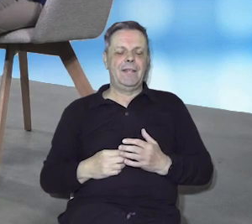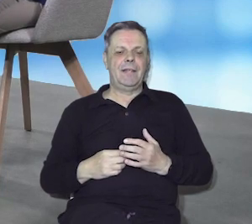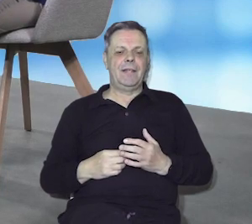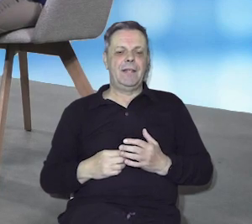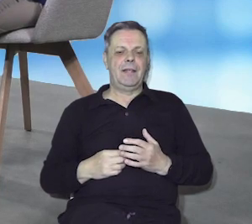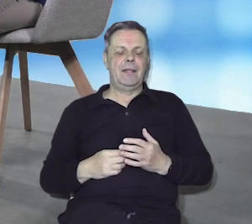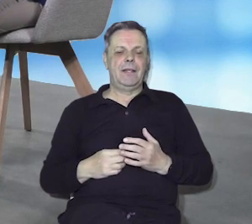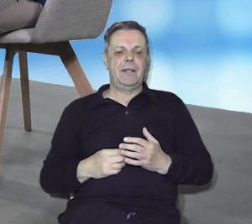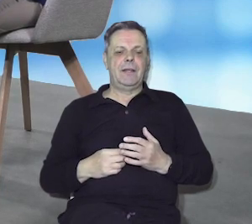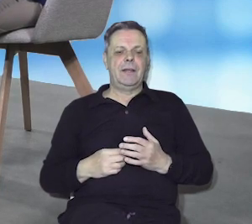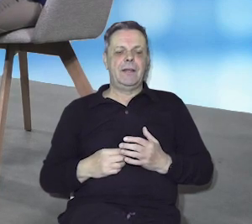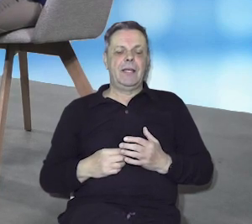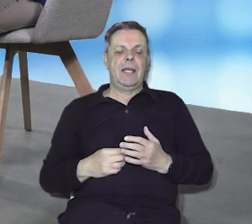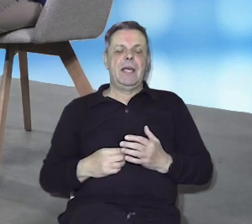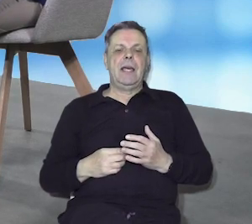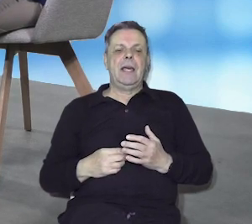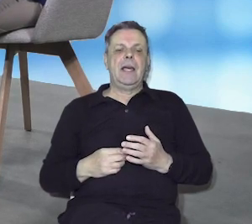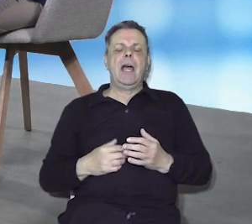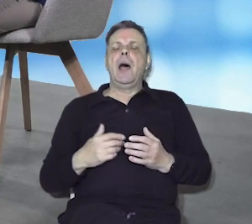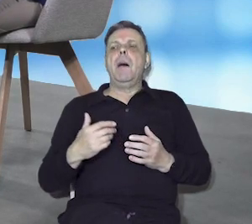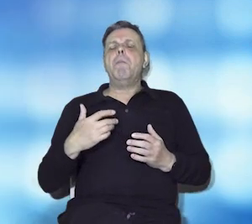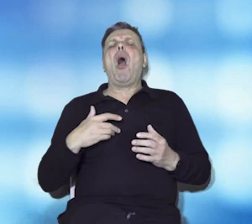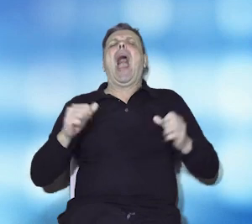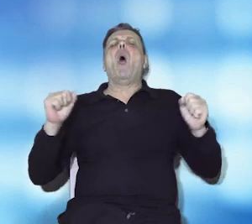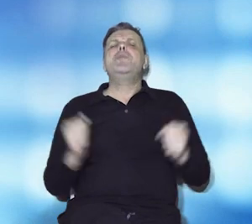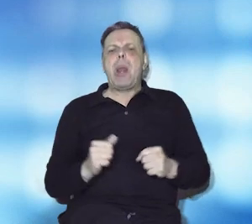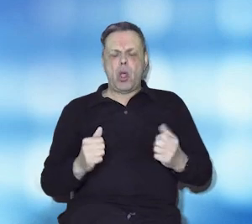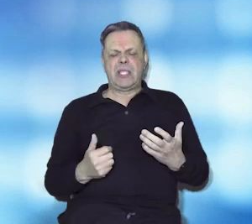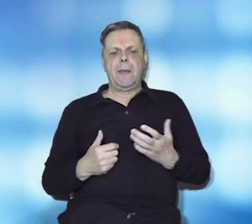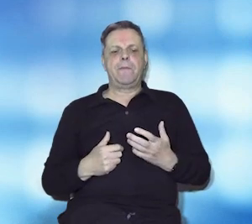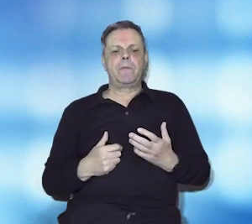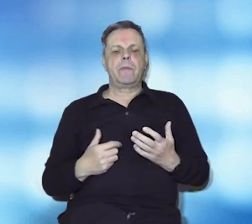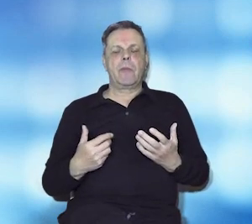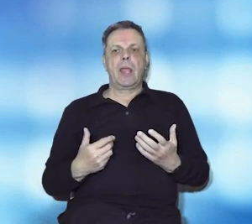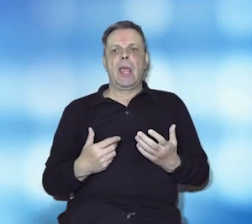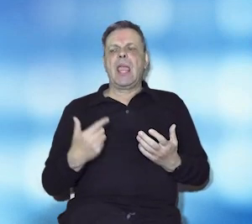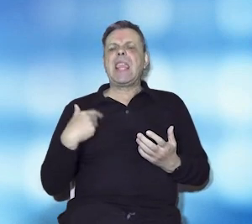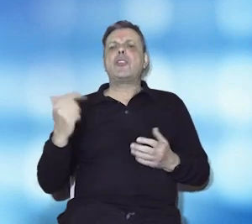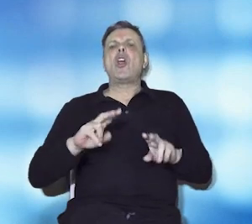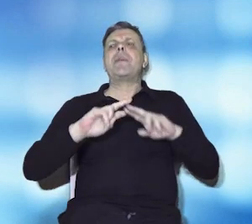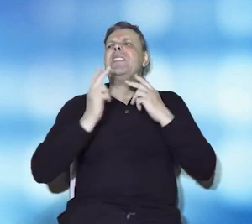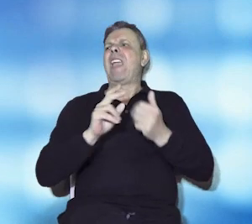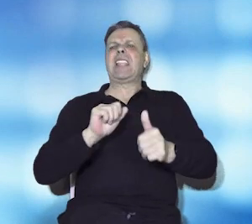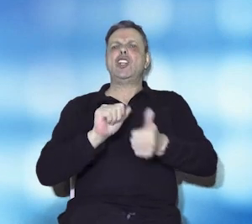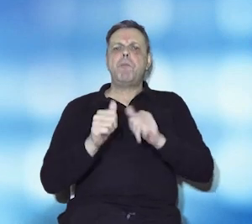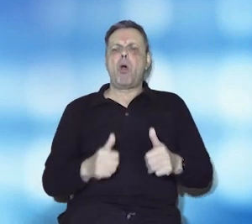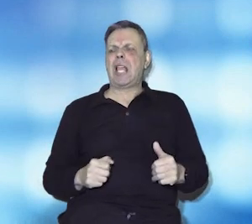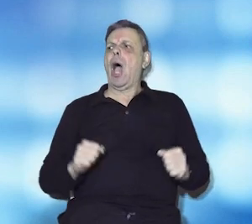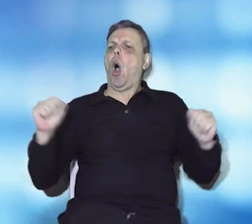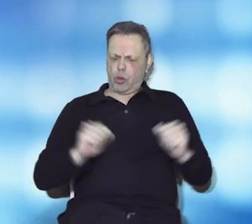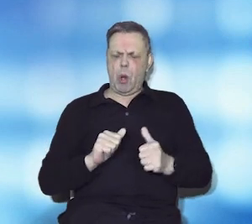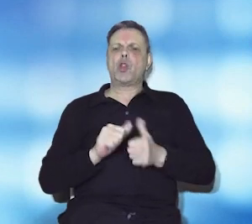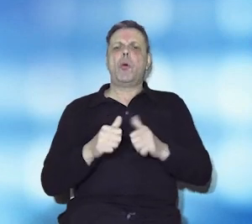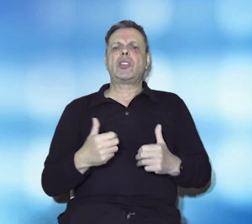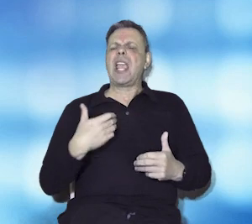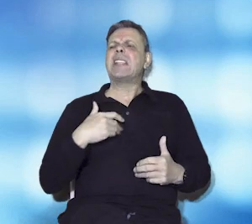ali mislim da mi je tu zapravo pomogla nekakva ta ozbiljnost možda koju zračim, jer dolazim iz svijeta sporta i svijeta ozbiljnog. Već sam za